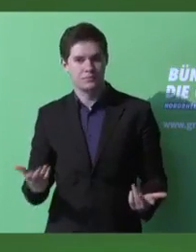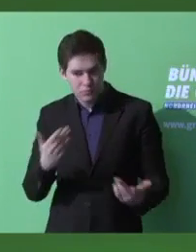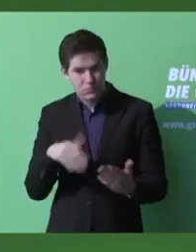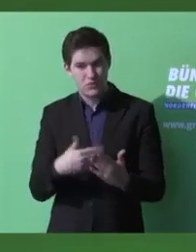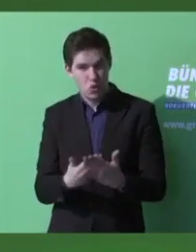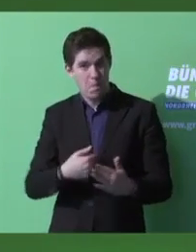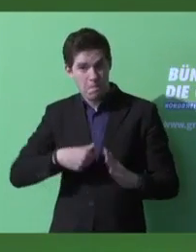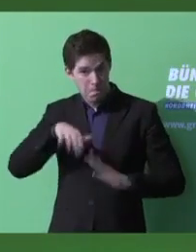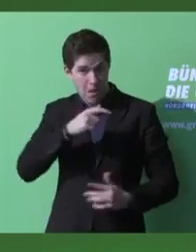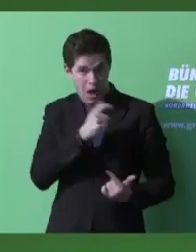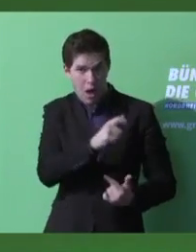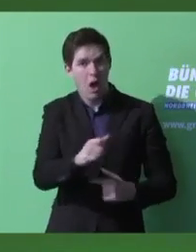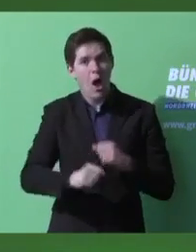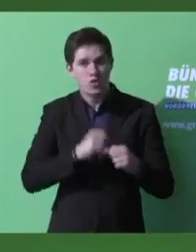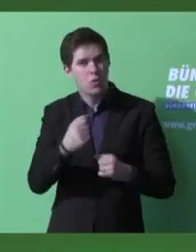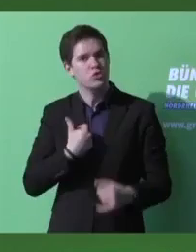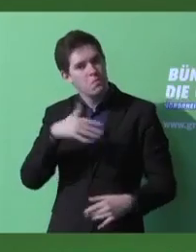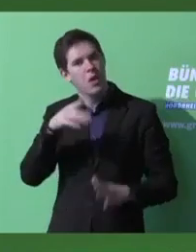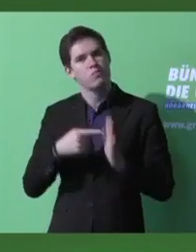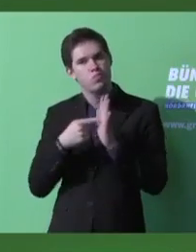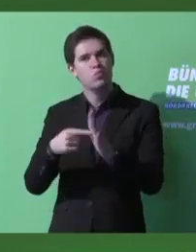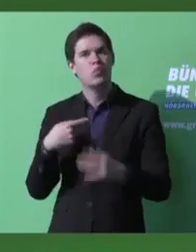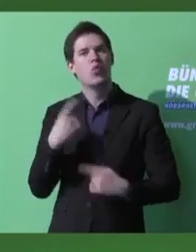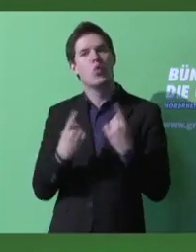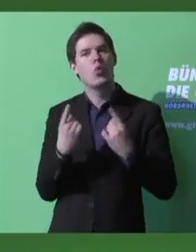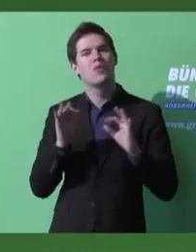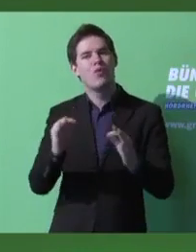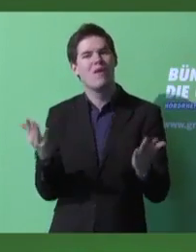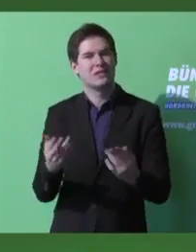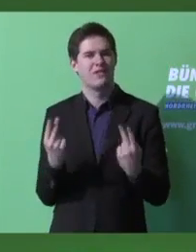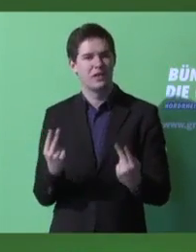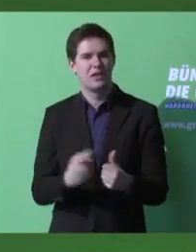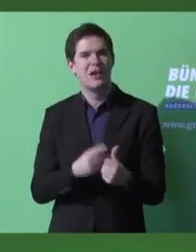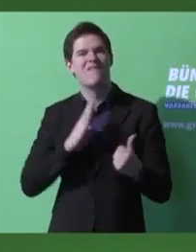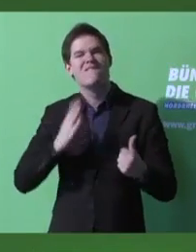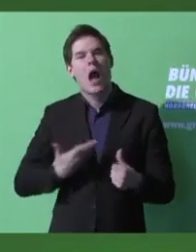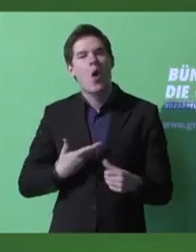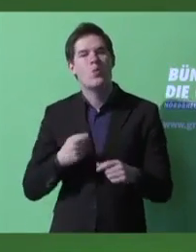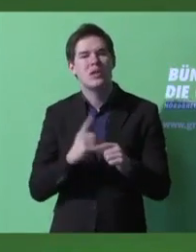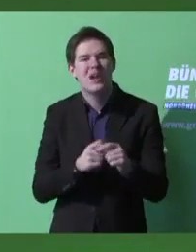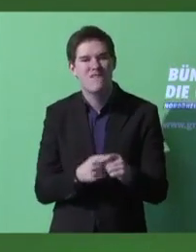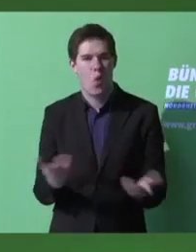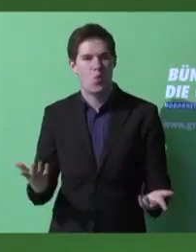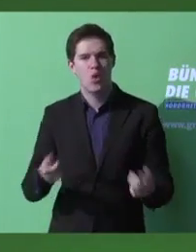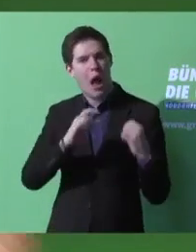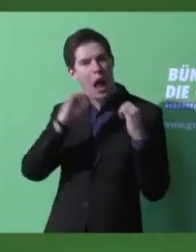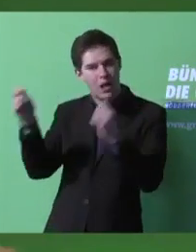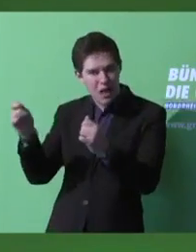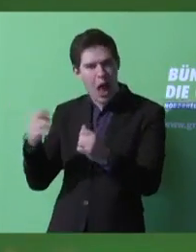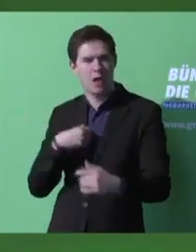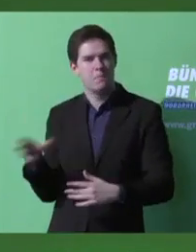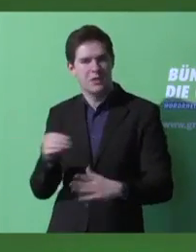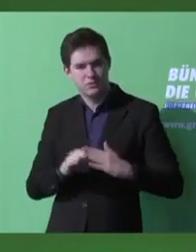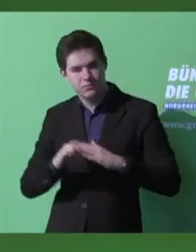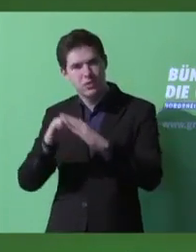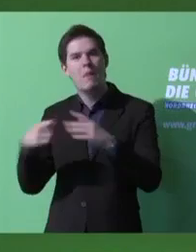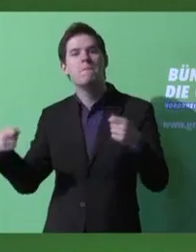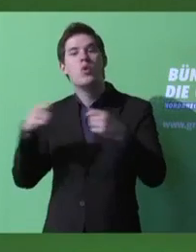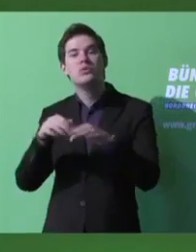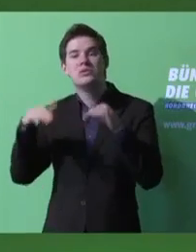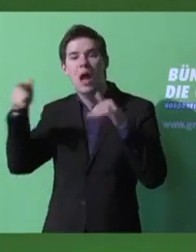genutzt, um deutlich zu machen, wofür Grüne stehen. Für die Frauenquote, Antrag eingebracht, mit unterstützt, aber im Bundestag